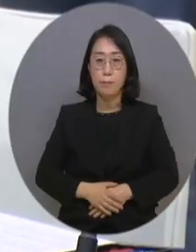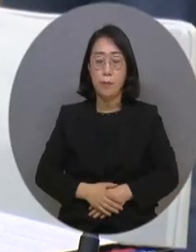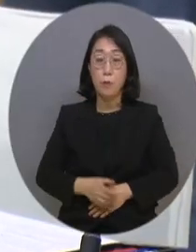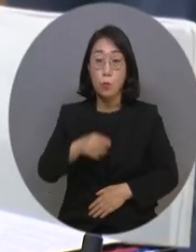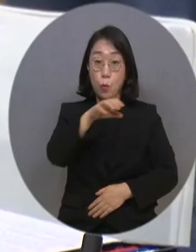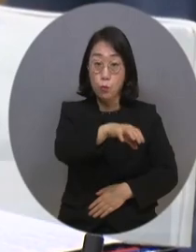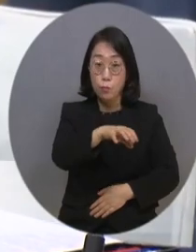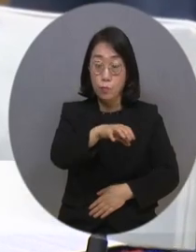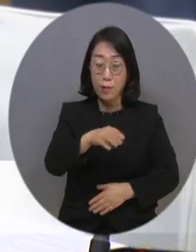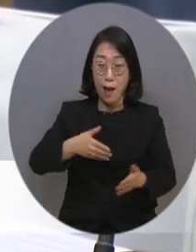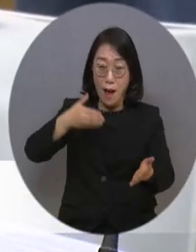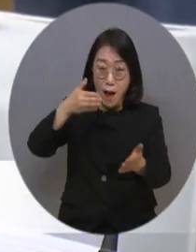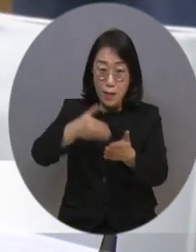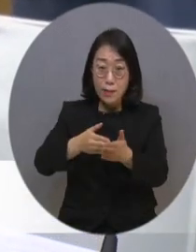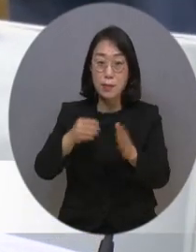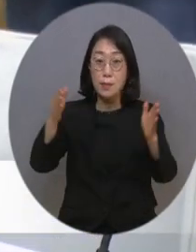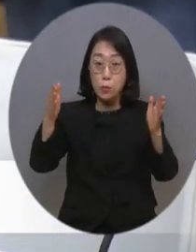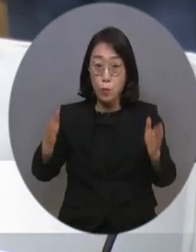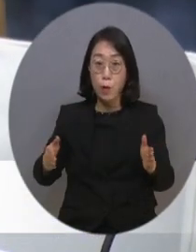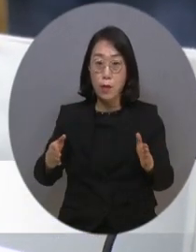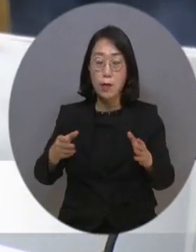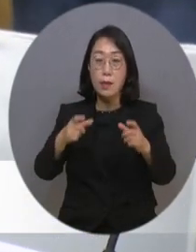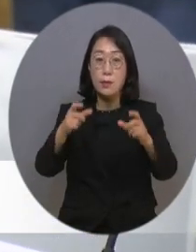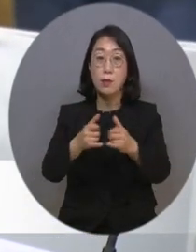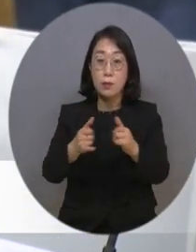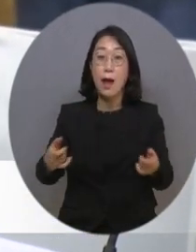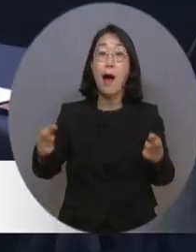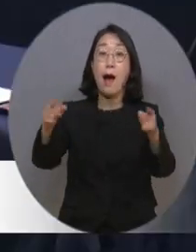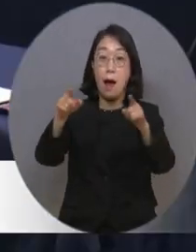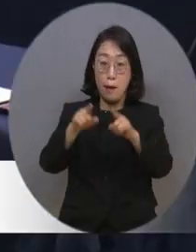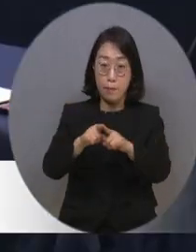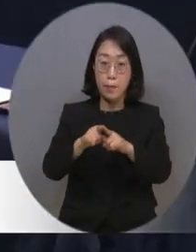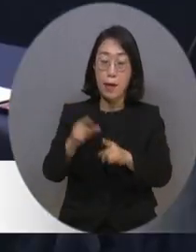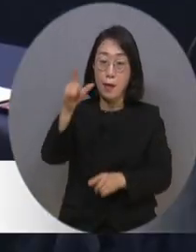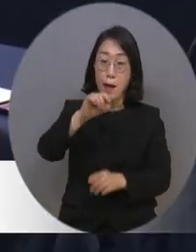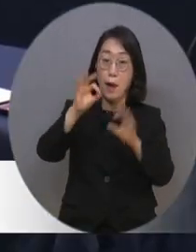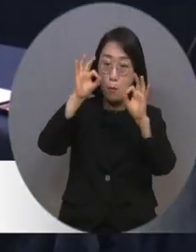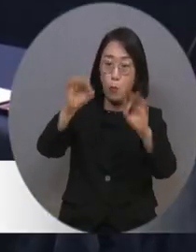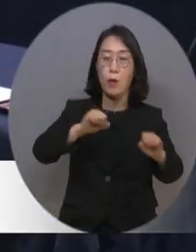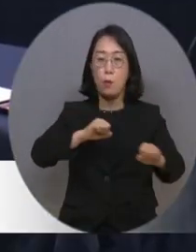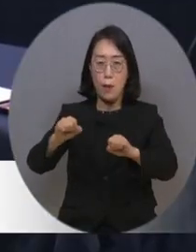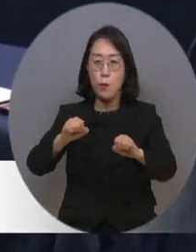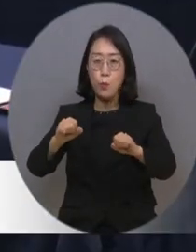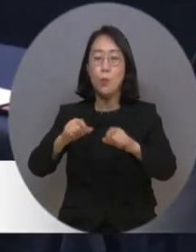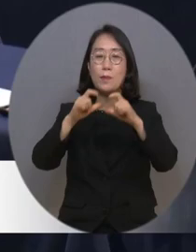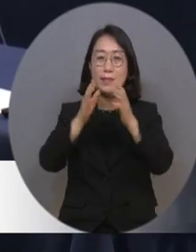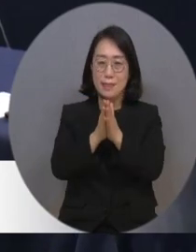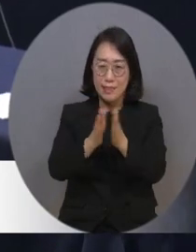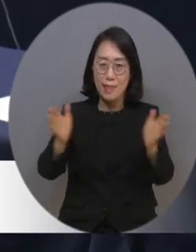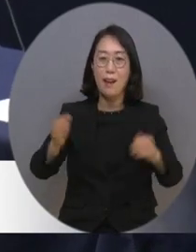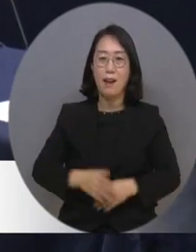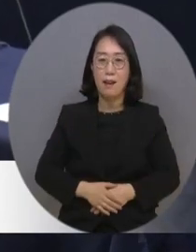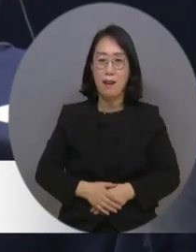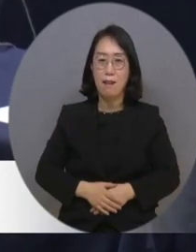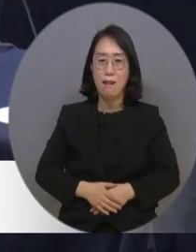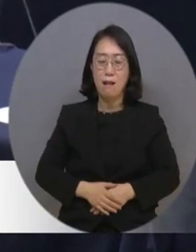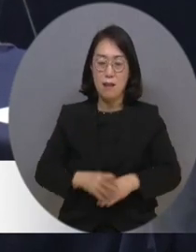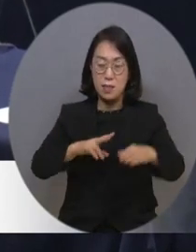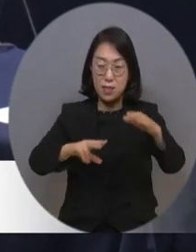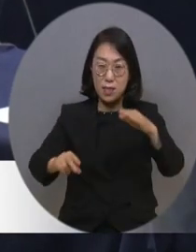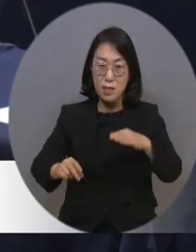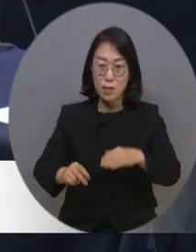해당 기간까지 전장현은 시민들과 함께 소통하는 달보기 운동을 펼칩니다. 지하철 시위에